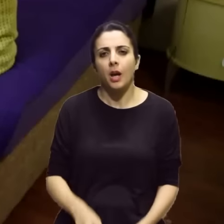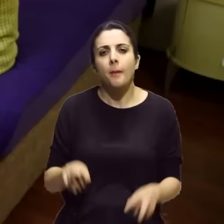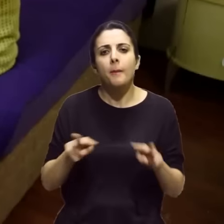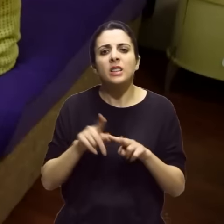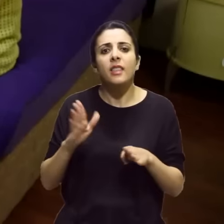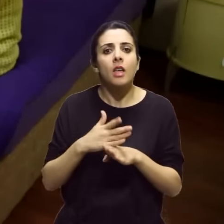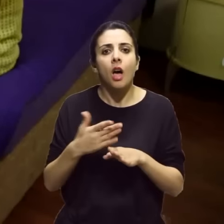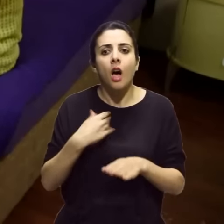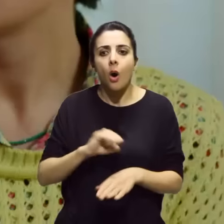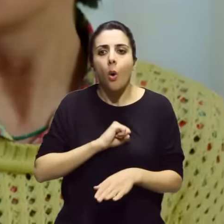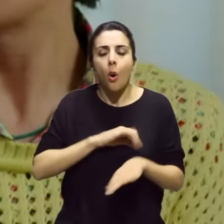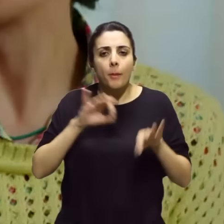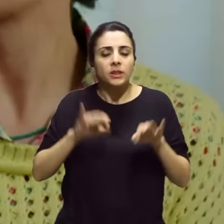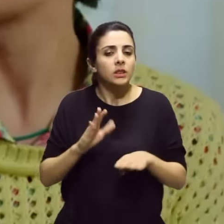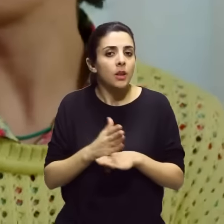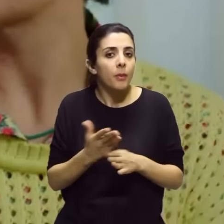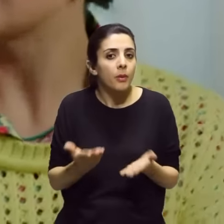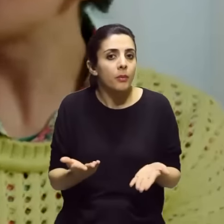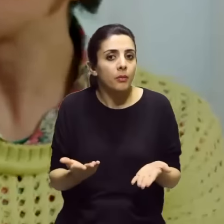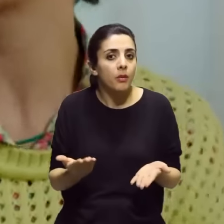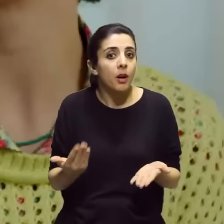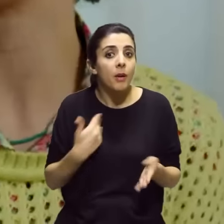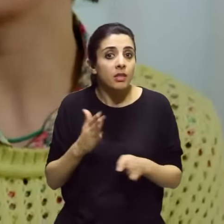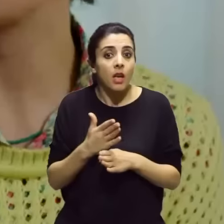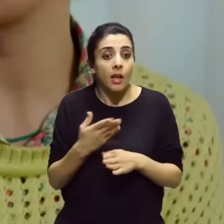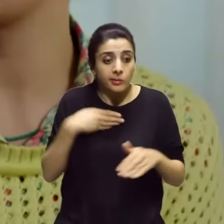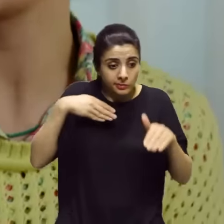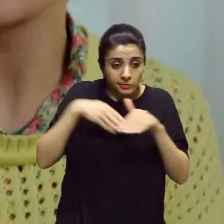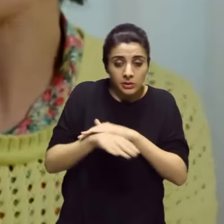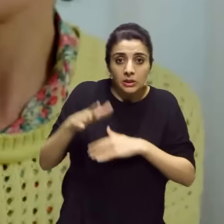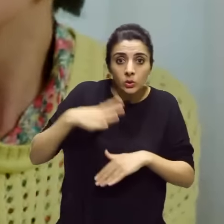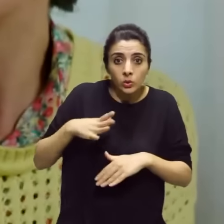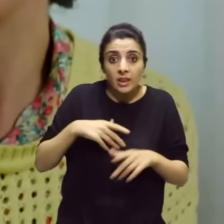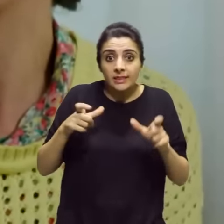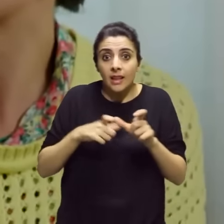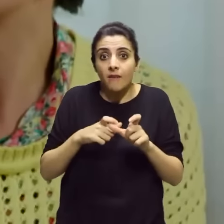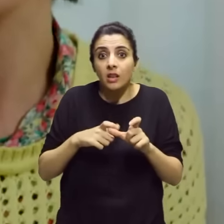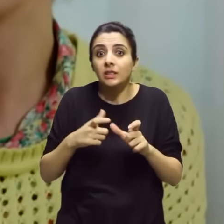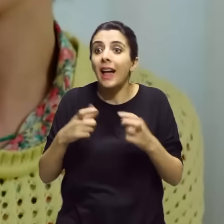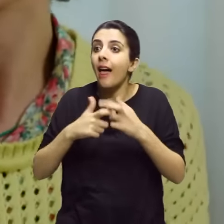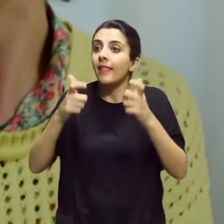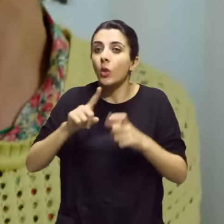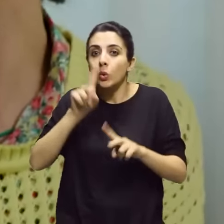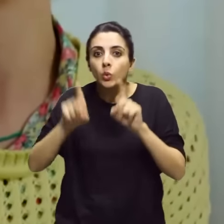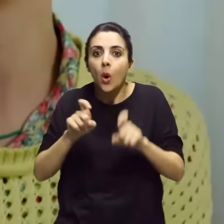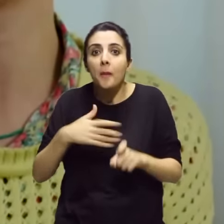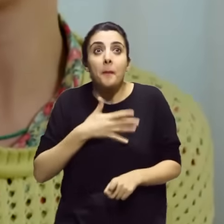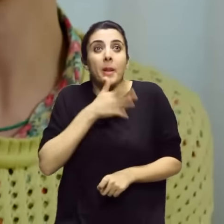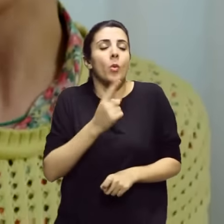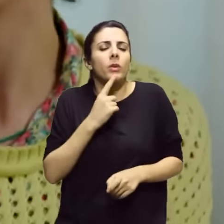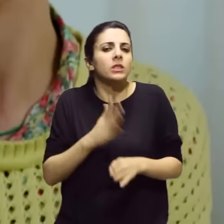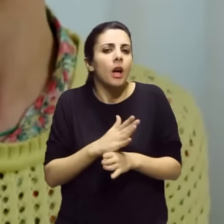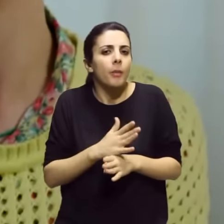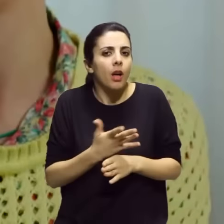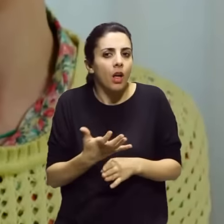Mazhar neden panikledi sence ya? Yani beni neden böyle saklamak istedi? Sevinç Reyhan nerede diye sorunca niye bilmiyorum dedi